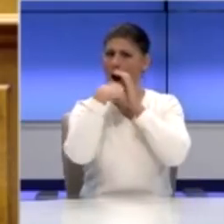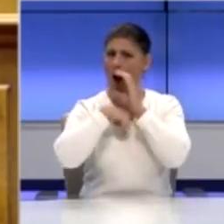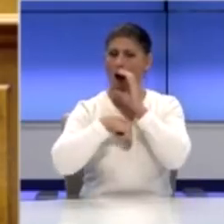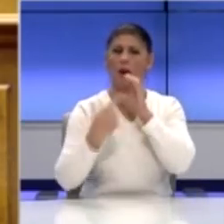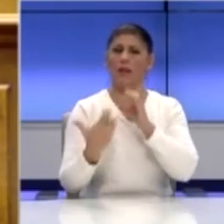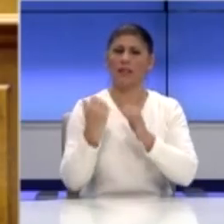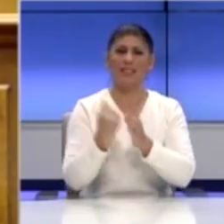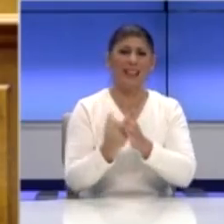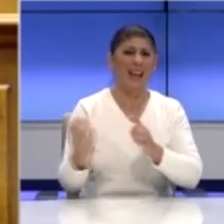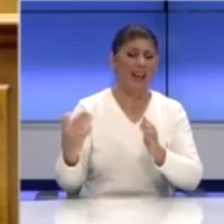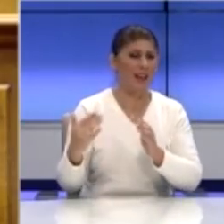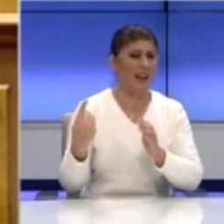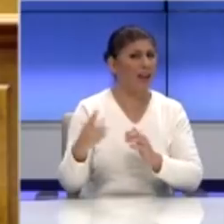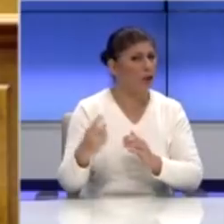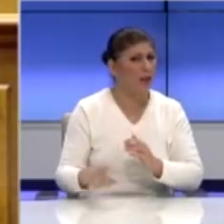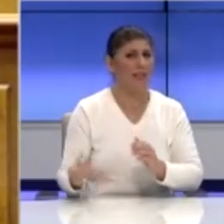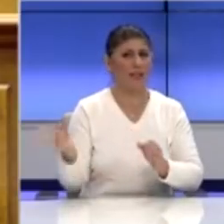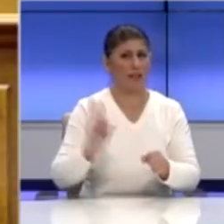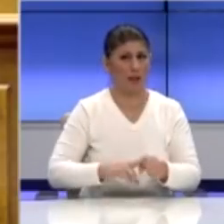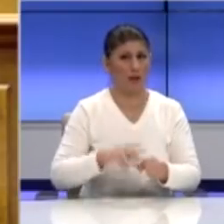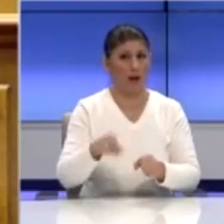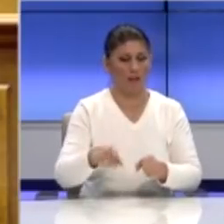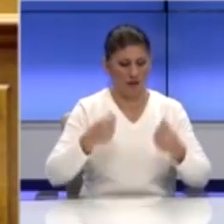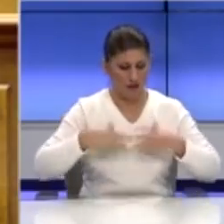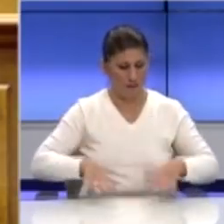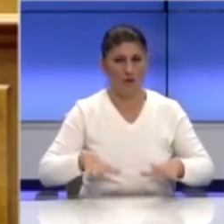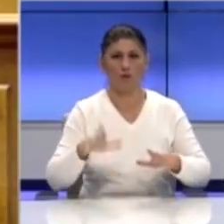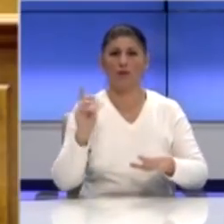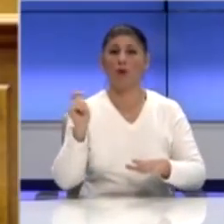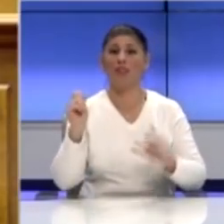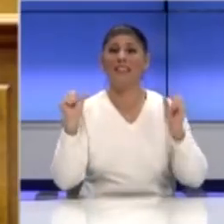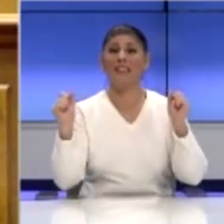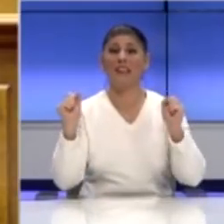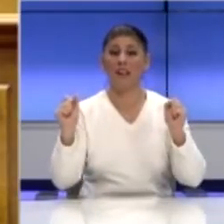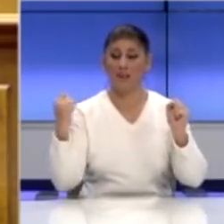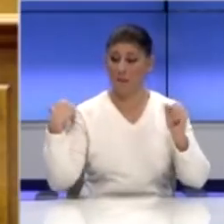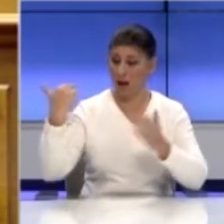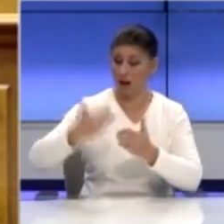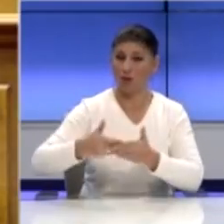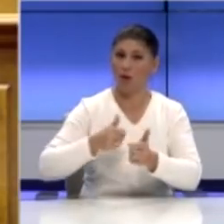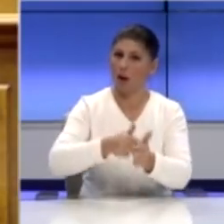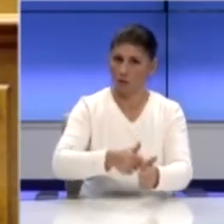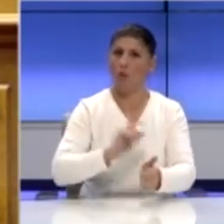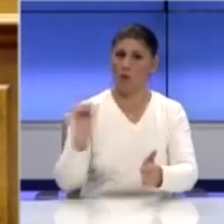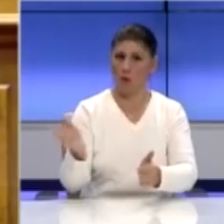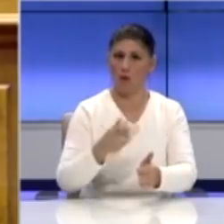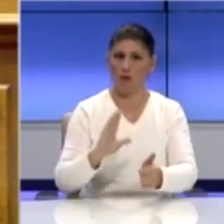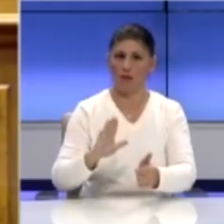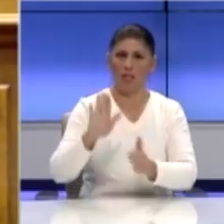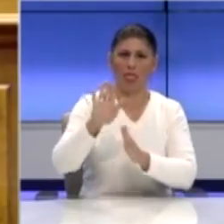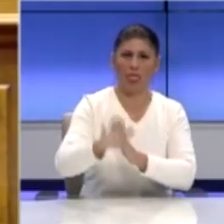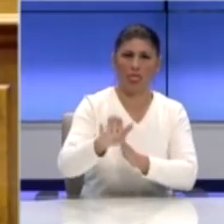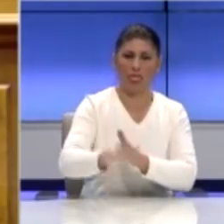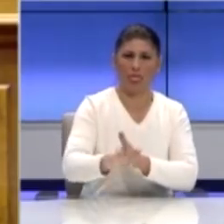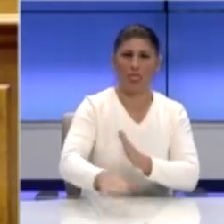την πολιτική σας στο χώρο της υγείας. Μια πολιτική την οποία όλες οι μέχρι τώρα κυβερνήσεις ακολούθησαν.